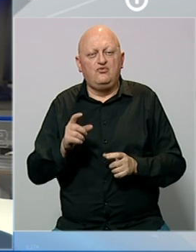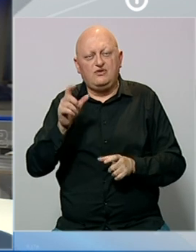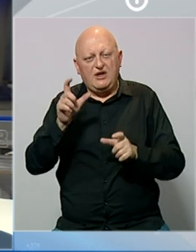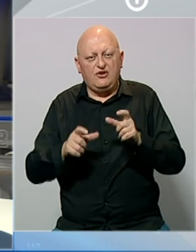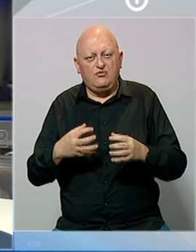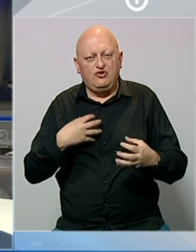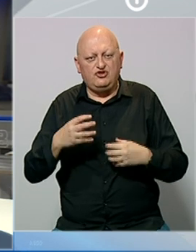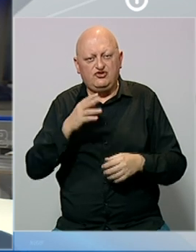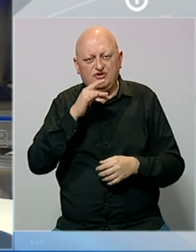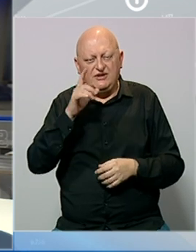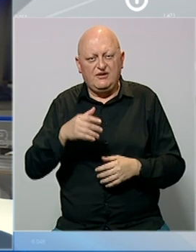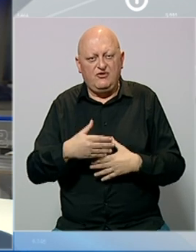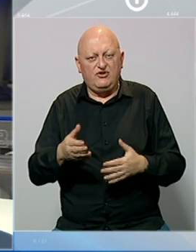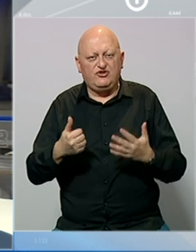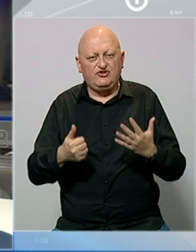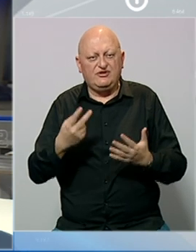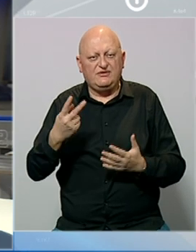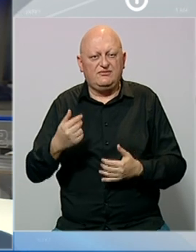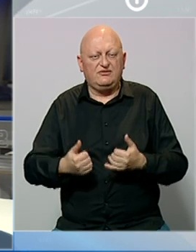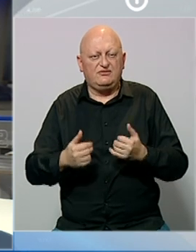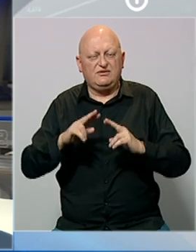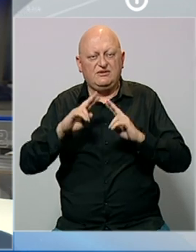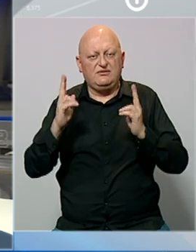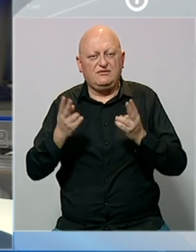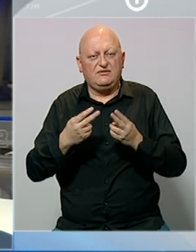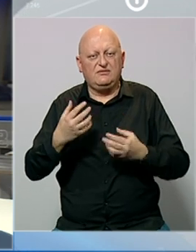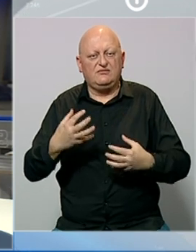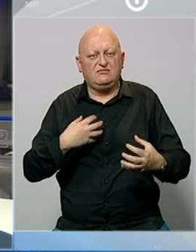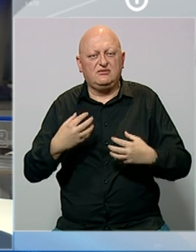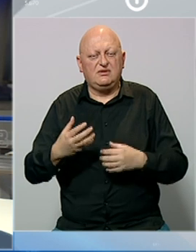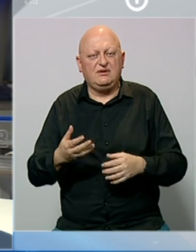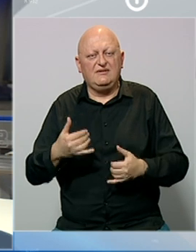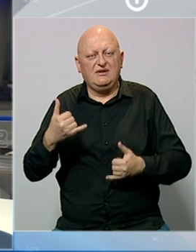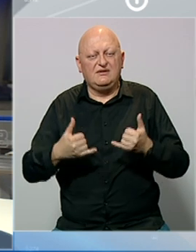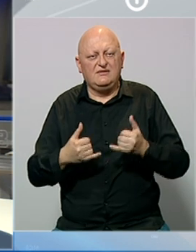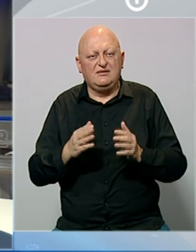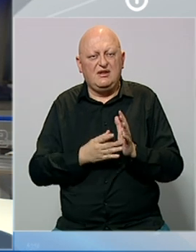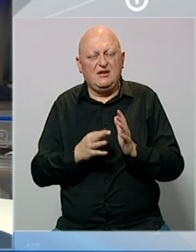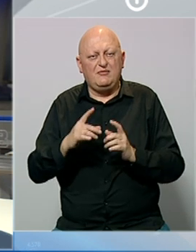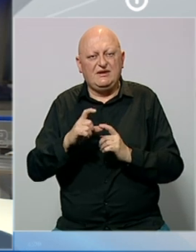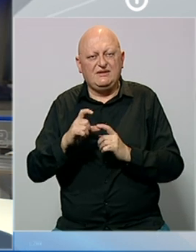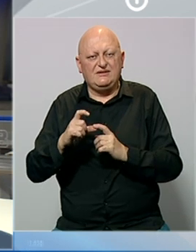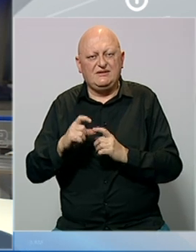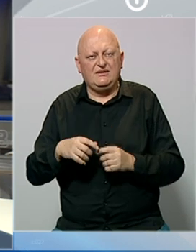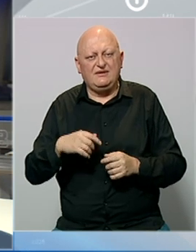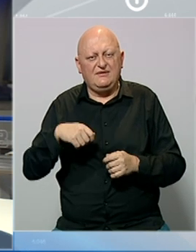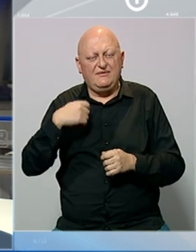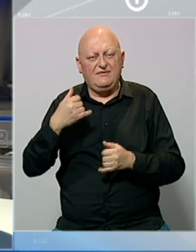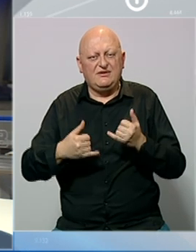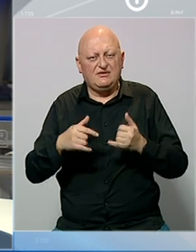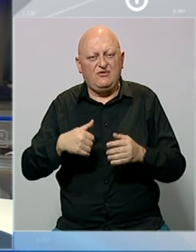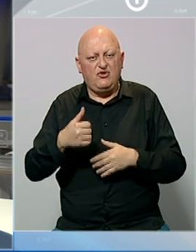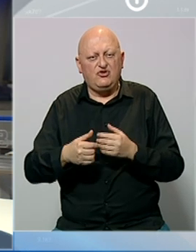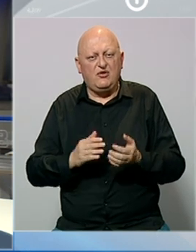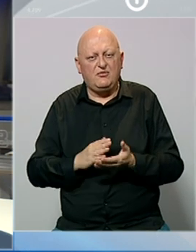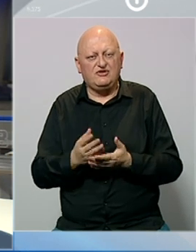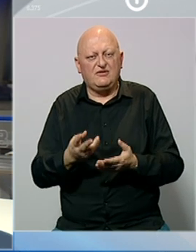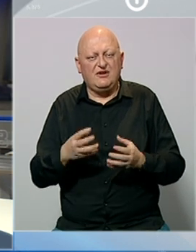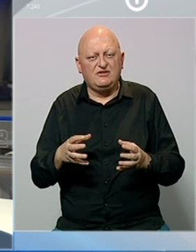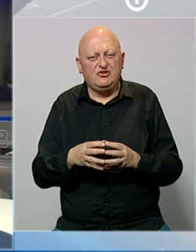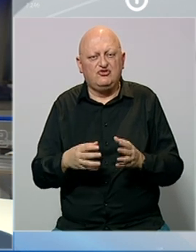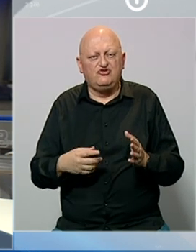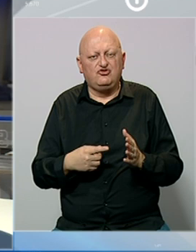U Narodnom pozorištu Sarajevo otvoren je 62. internacionalni teatarski festival MES. Festival ove godine